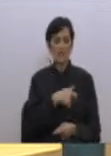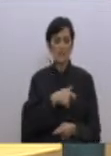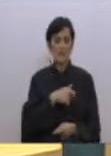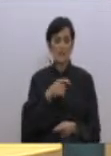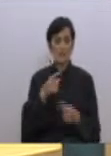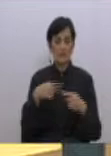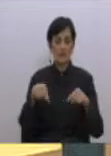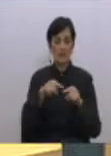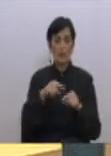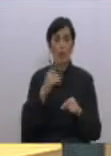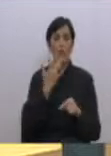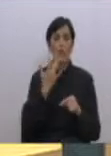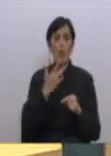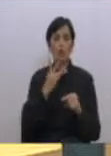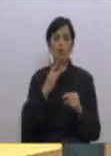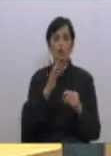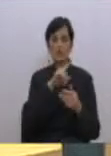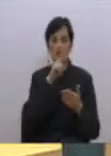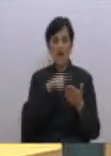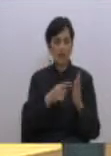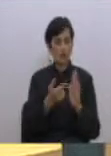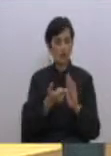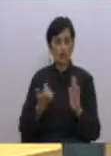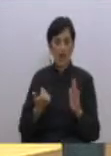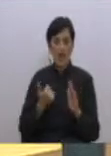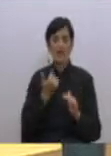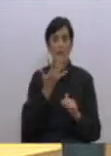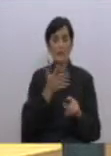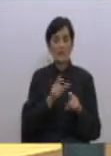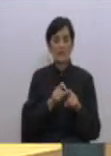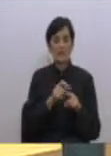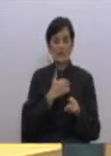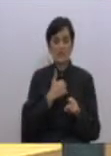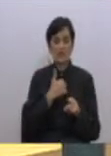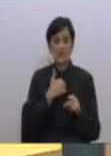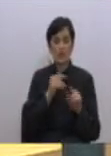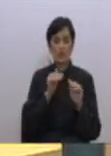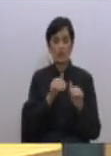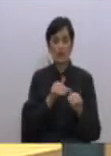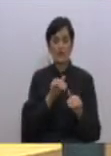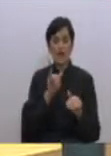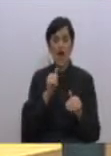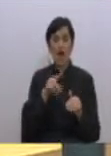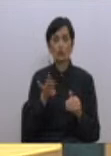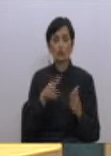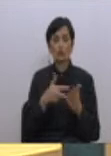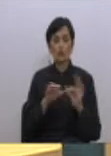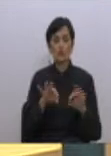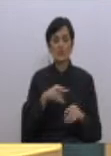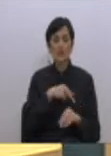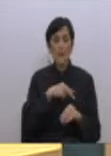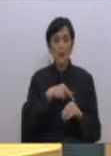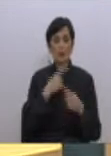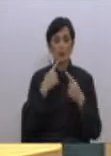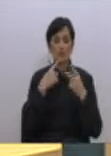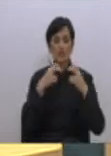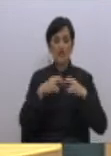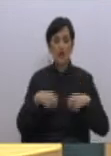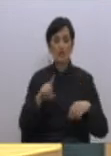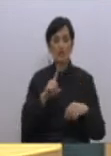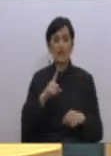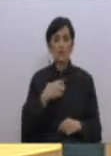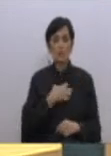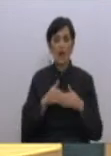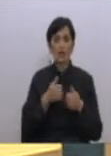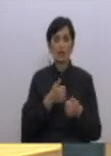პოლიტიკური საკითხი სრულიად ჩაიხსნა. Რამოდენიმე სიტყვით მინდა შევეღო აგრეთვე აუდიტის ანგარიშების საპარლამენტო განხილვებს, რაც